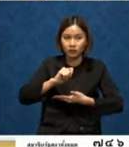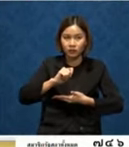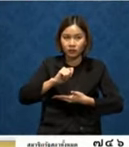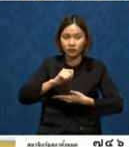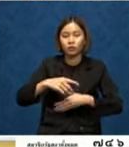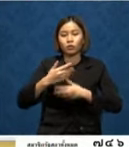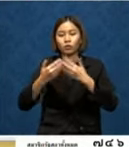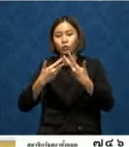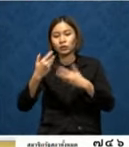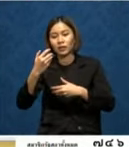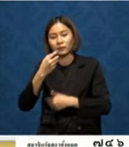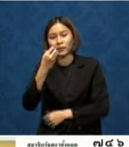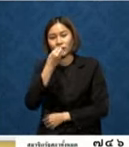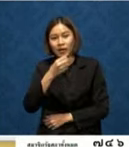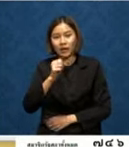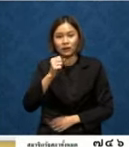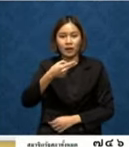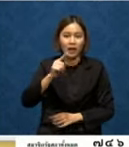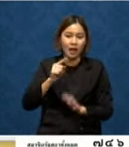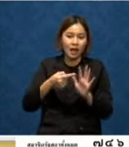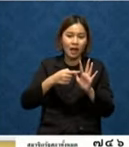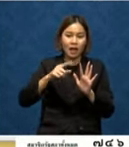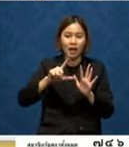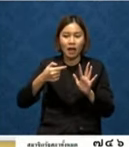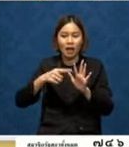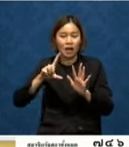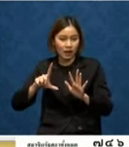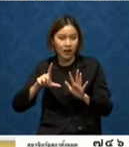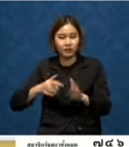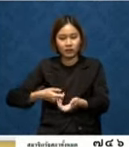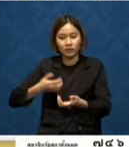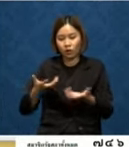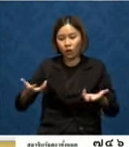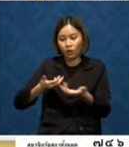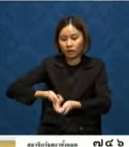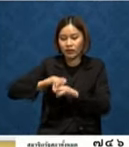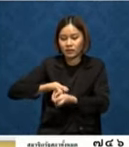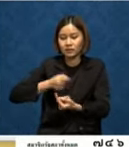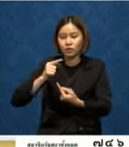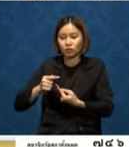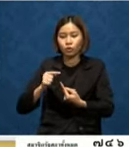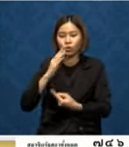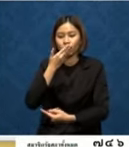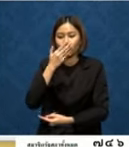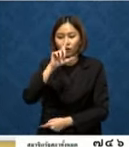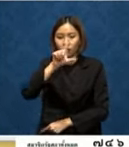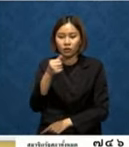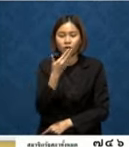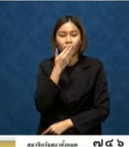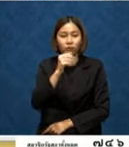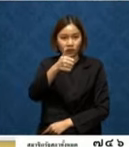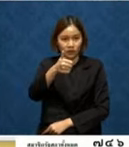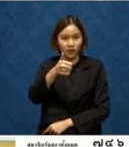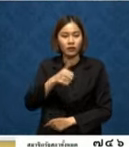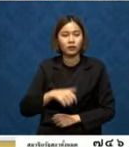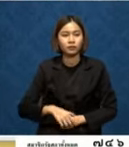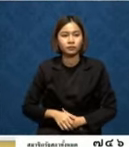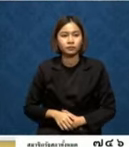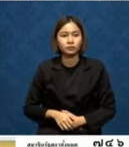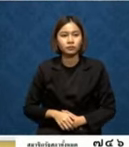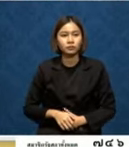อาหารฮาลาลและสินค้าเกษตรที่จะสามารถเข้าถึงตลาดในทวีปแอฟริกาและตะวันออกกลางได้มากขึ้น